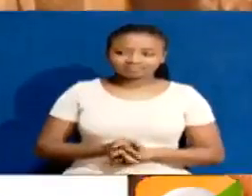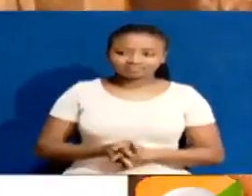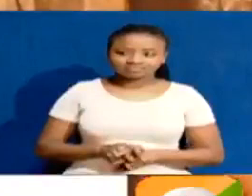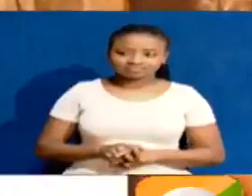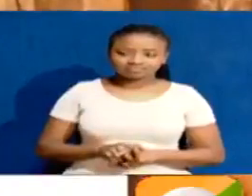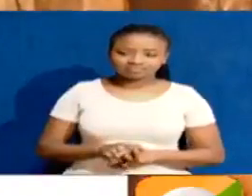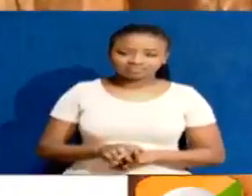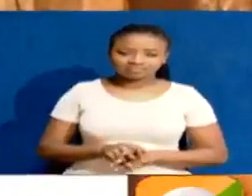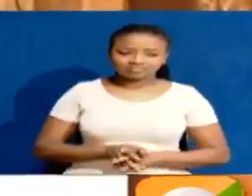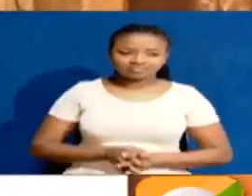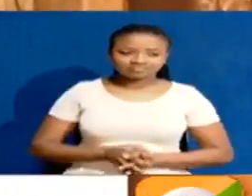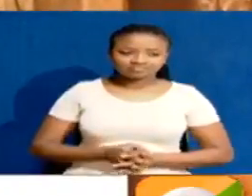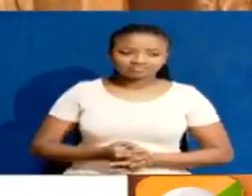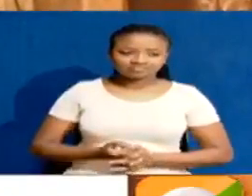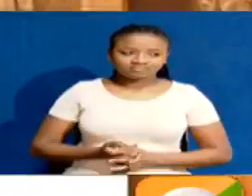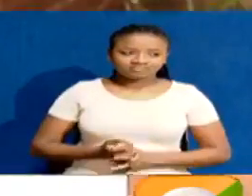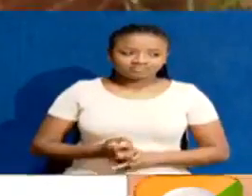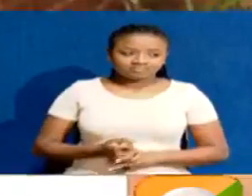mwembe